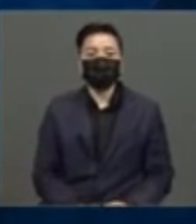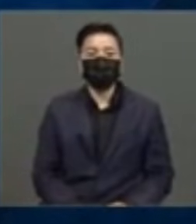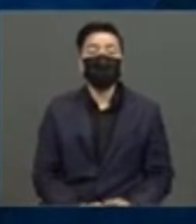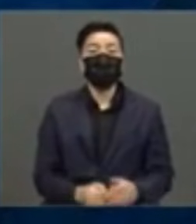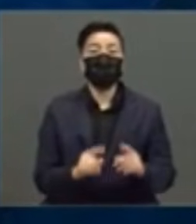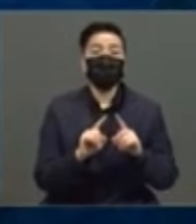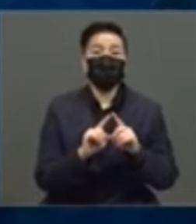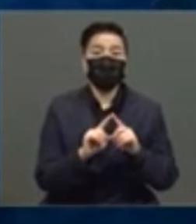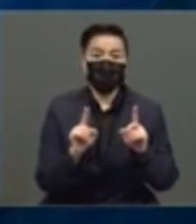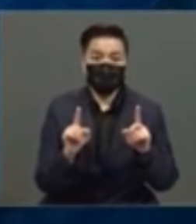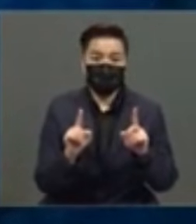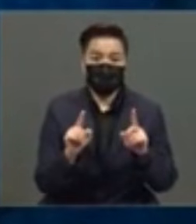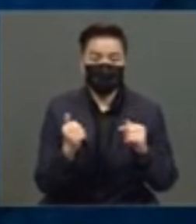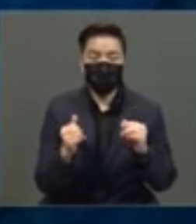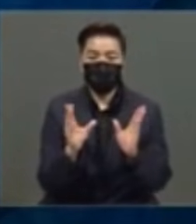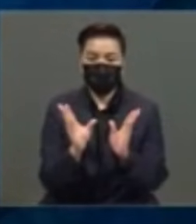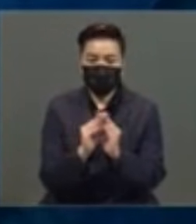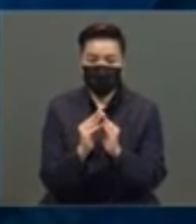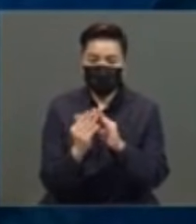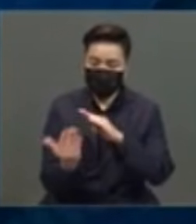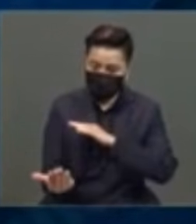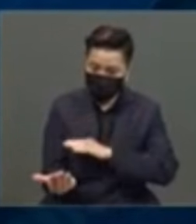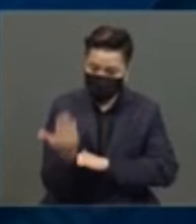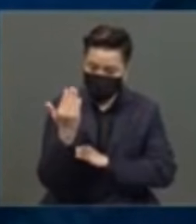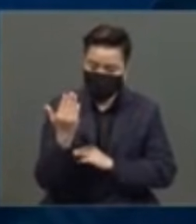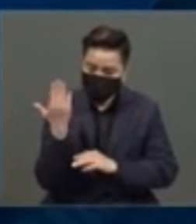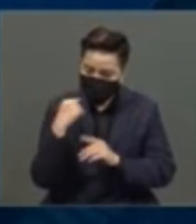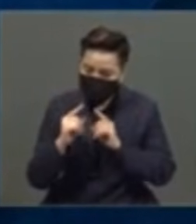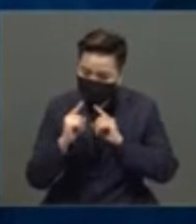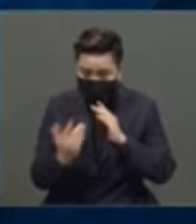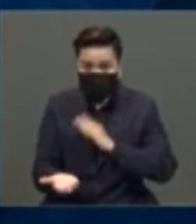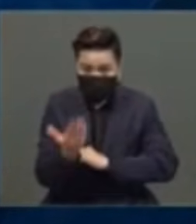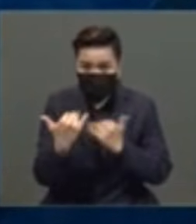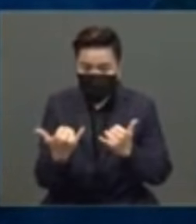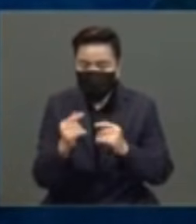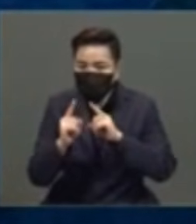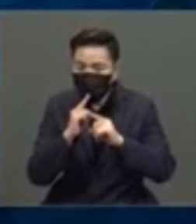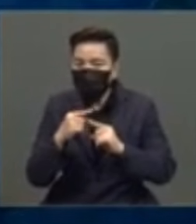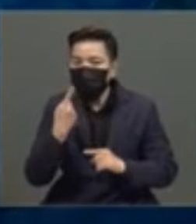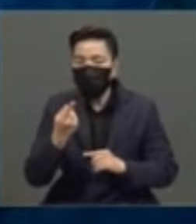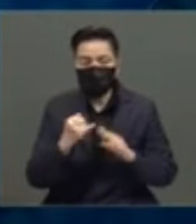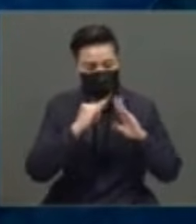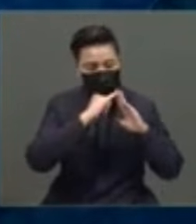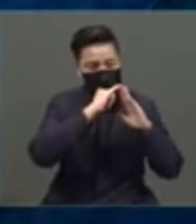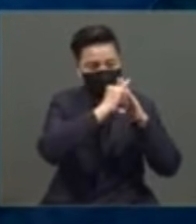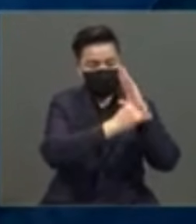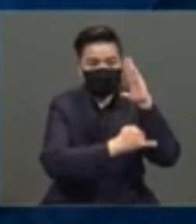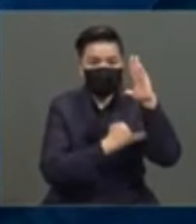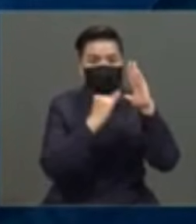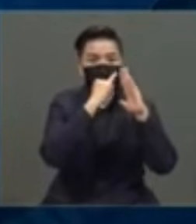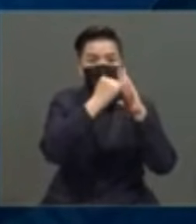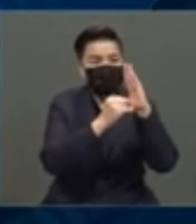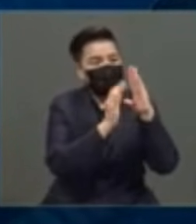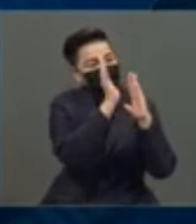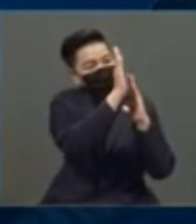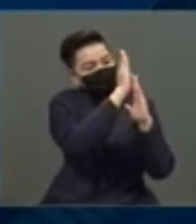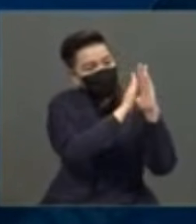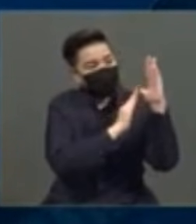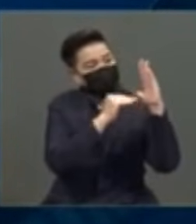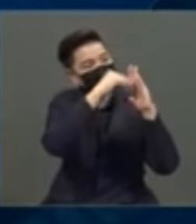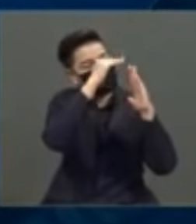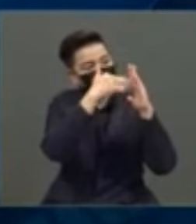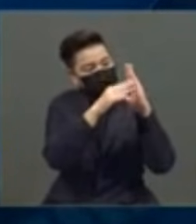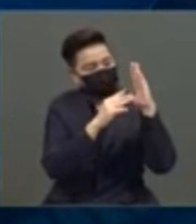ครับแต่ในข้อประชุมเมื่อเช้านี้ก็ยังพูดนะครับว่า ขอให้แต่ละจังหวัดได้ไปดู